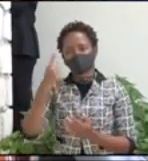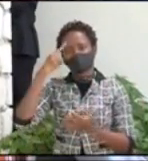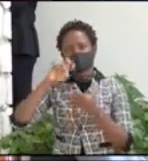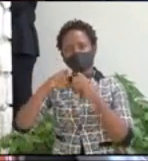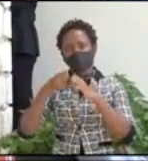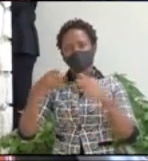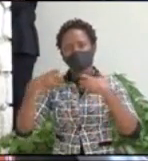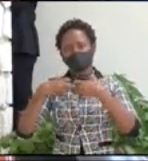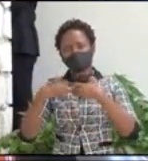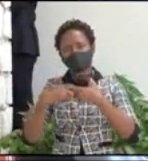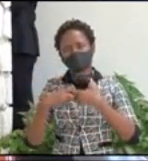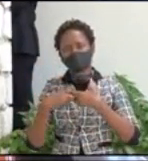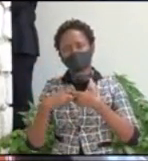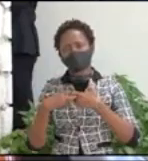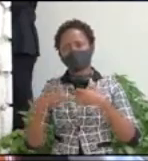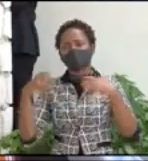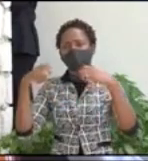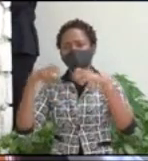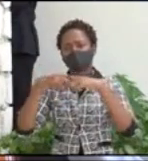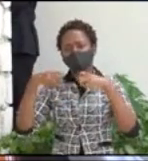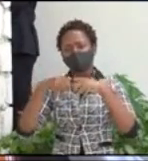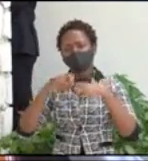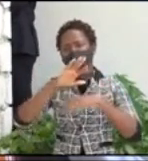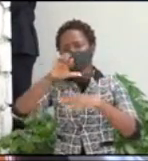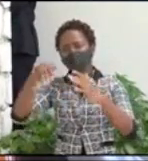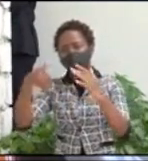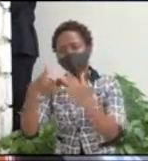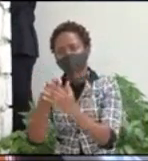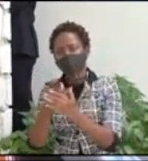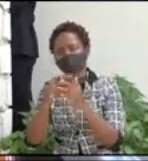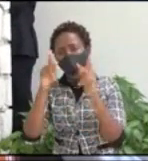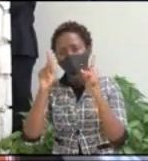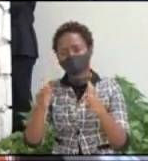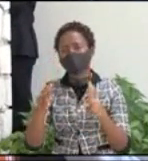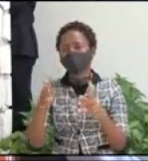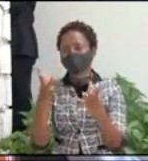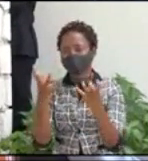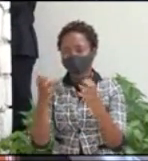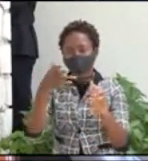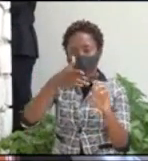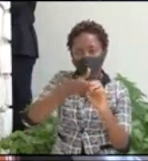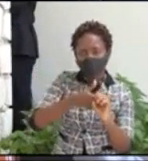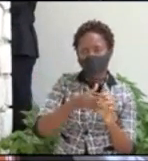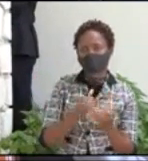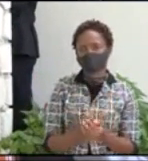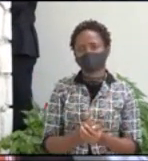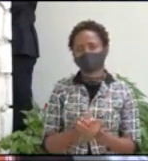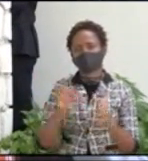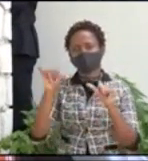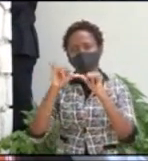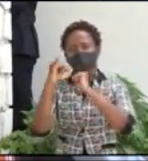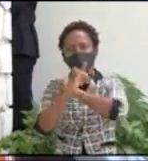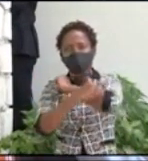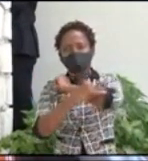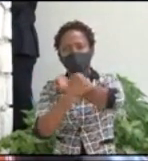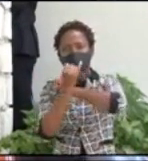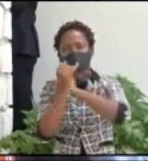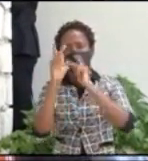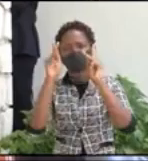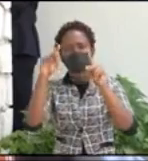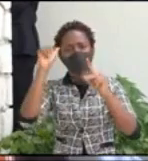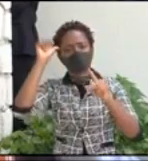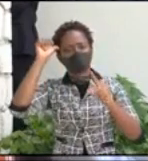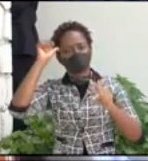courant c'est tout monde qui pourta dit yo la donne. Un bon exemple Jérémy, mon Jérémy songe, moi